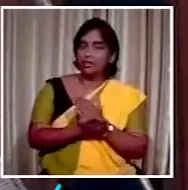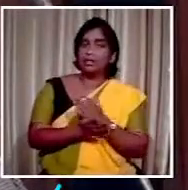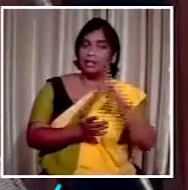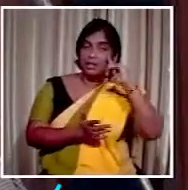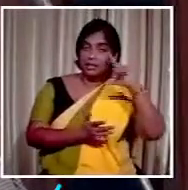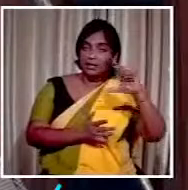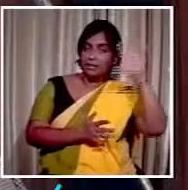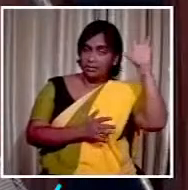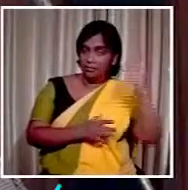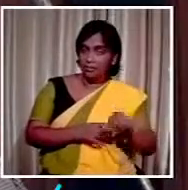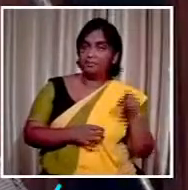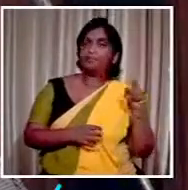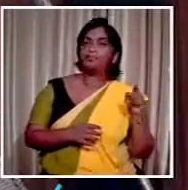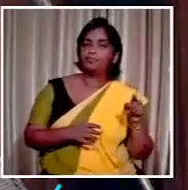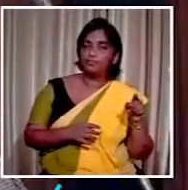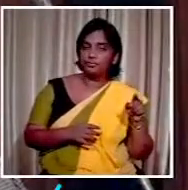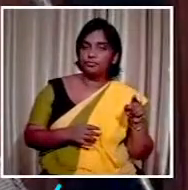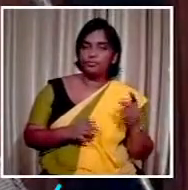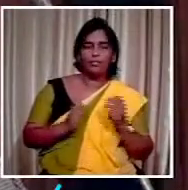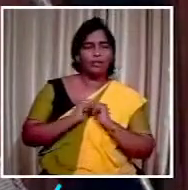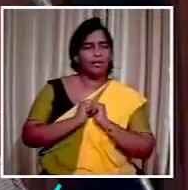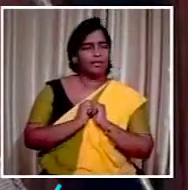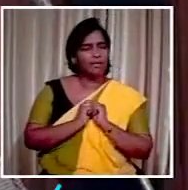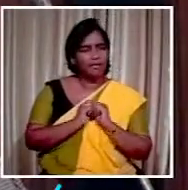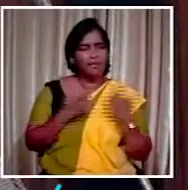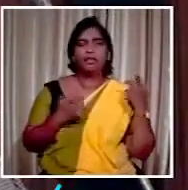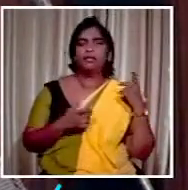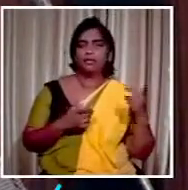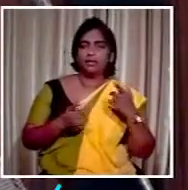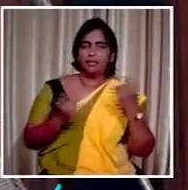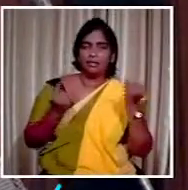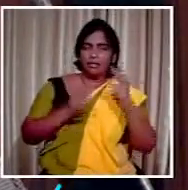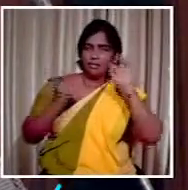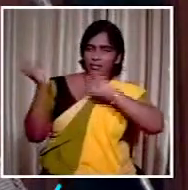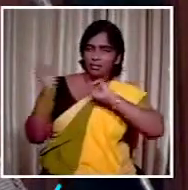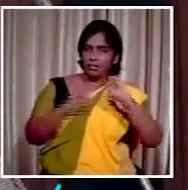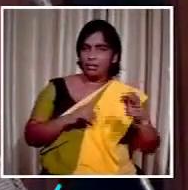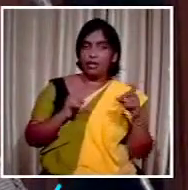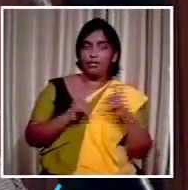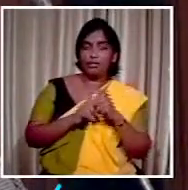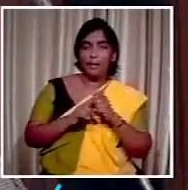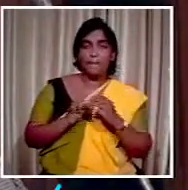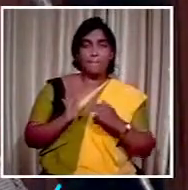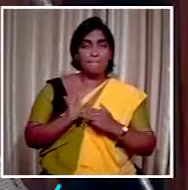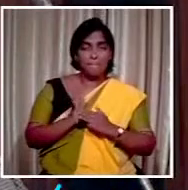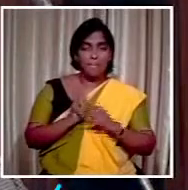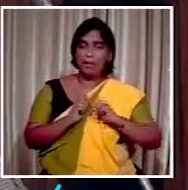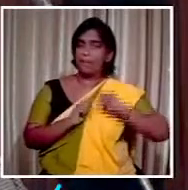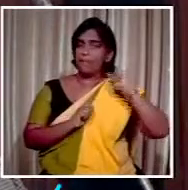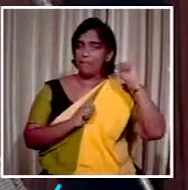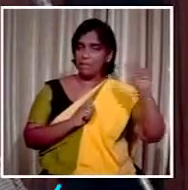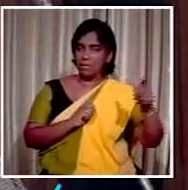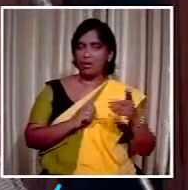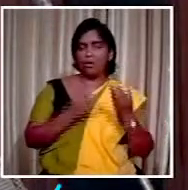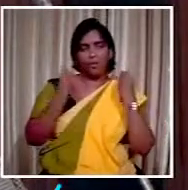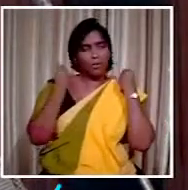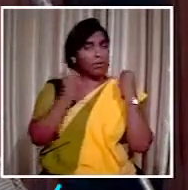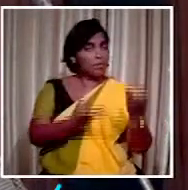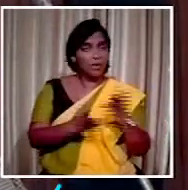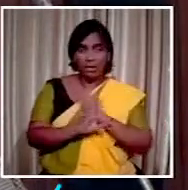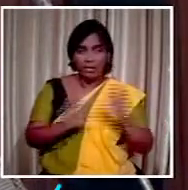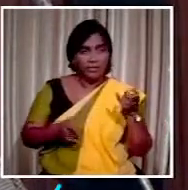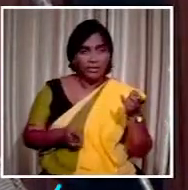චීනෙන් ගෙනල්ලා කිසි කමකට නැති වැඩකට නැති දේවල් ගෙනල්ලා ඩොලර් මිලියන් ගණන් වලින් ගෙව්වා. මේවා අපරාධ නෙවෙයිද?